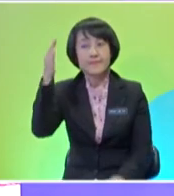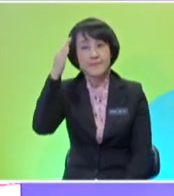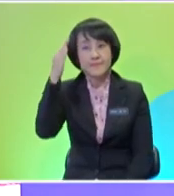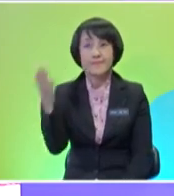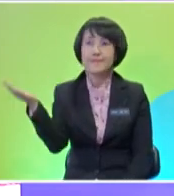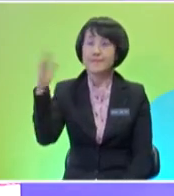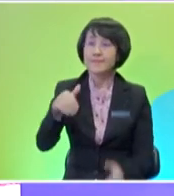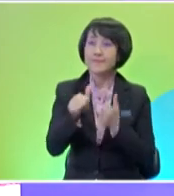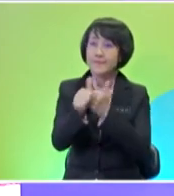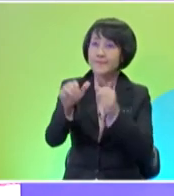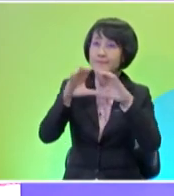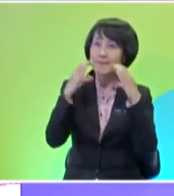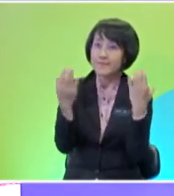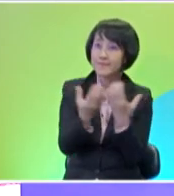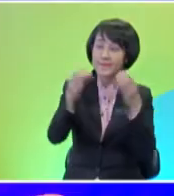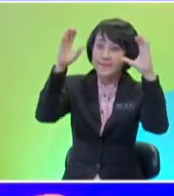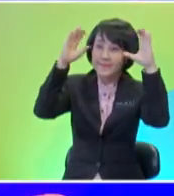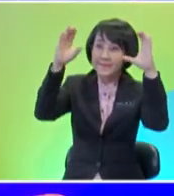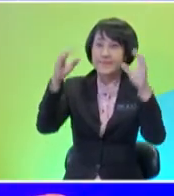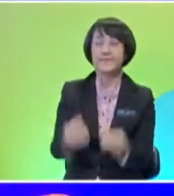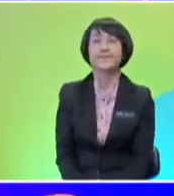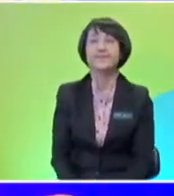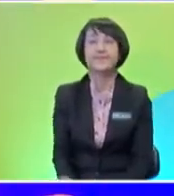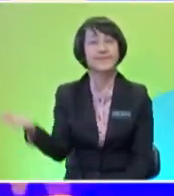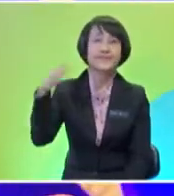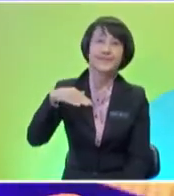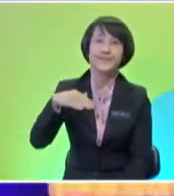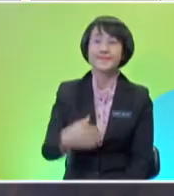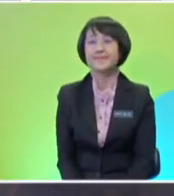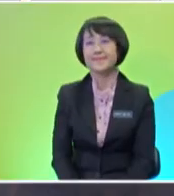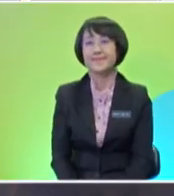ke kelas ini oke oke